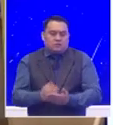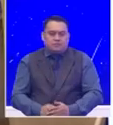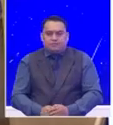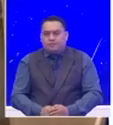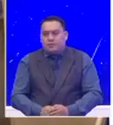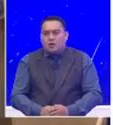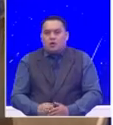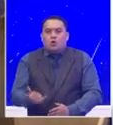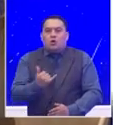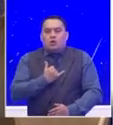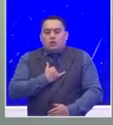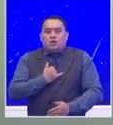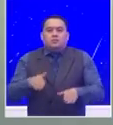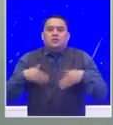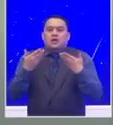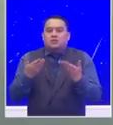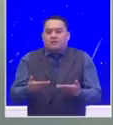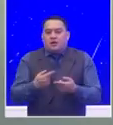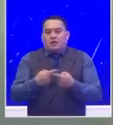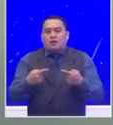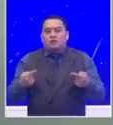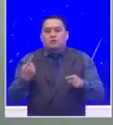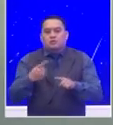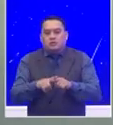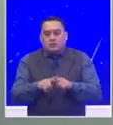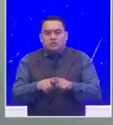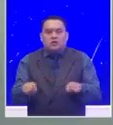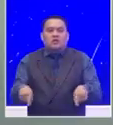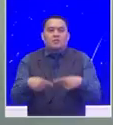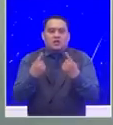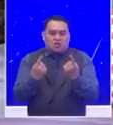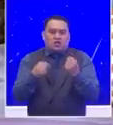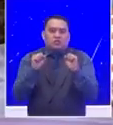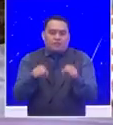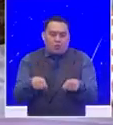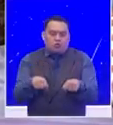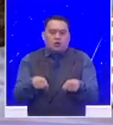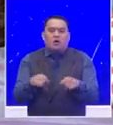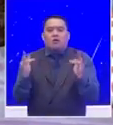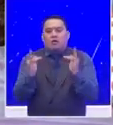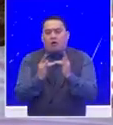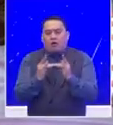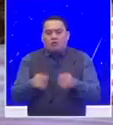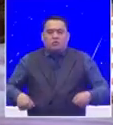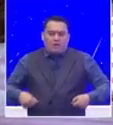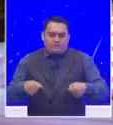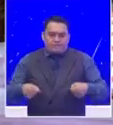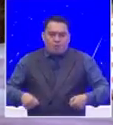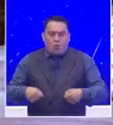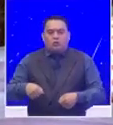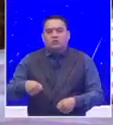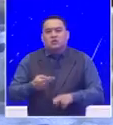спектра, получателям услуг предоставляются также различные технические средства реабилитации. Функциональные кровати, ходунки, трости,